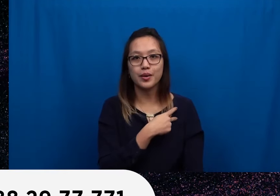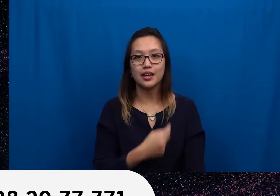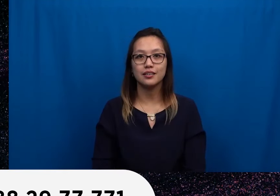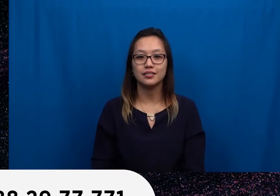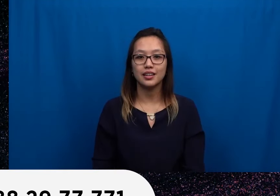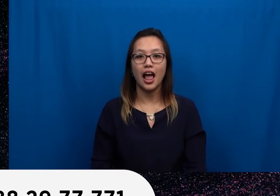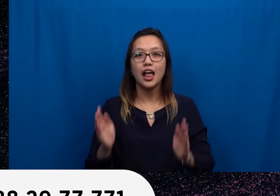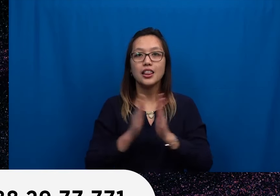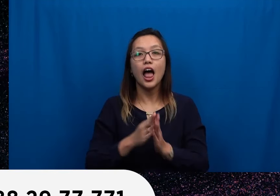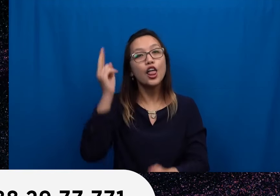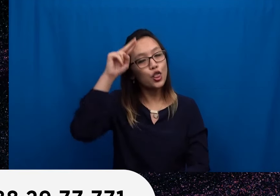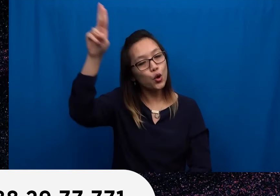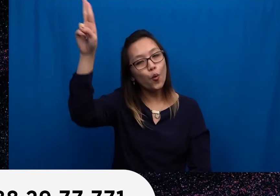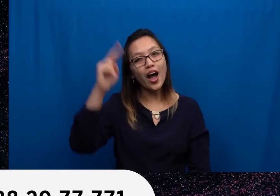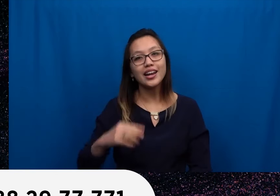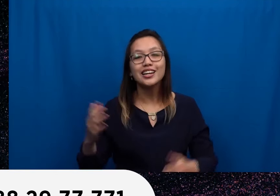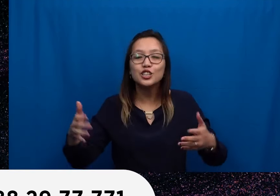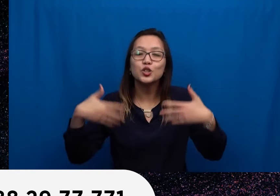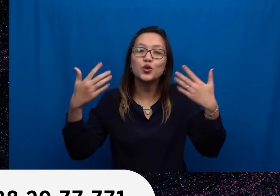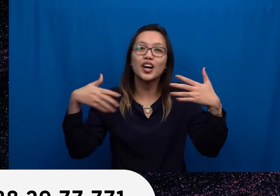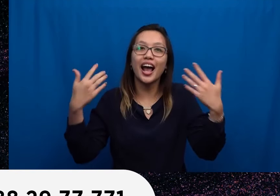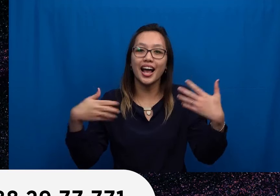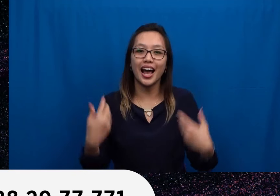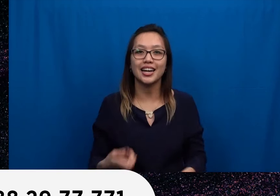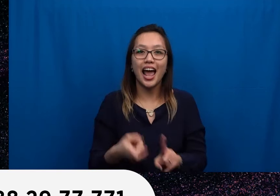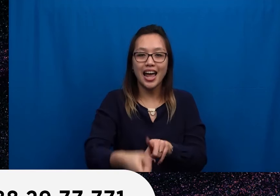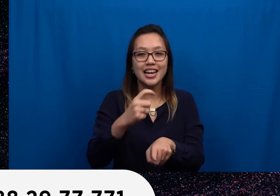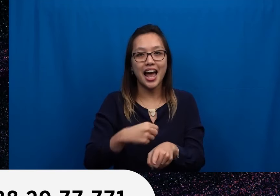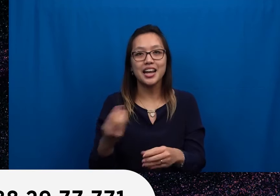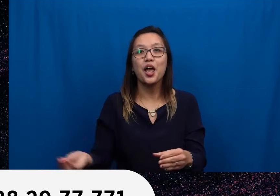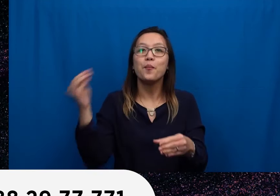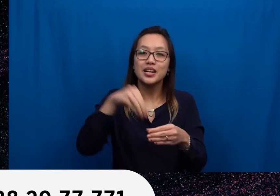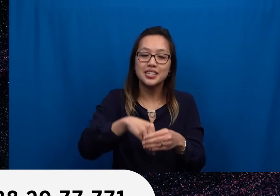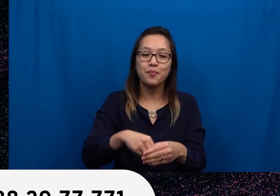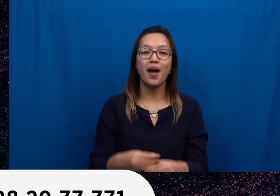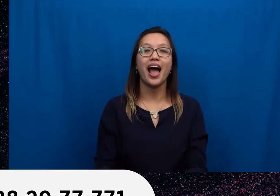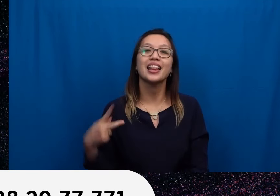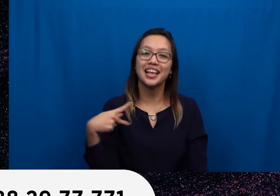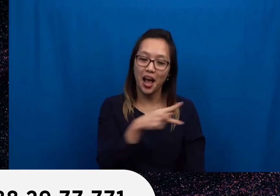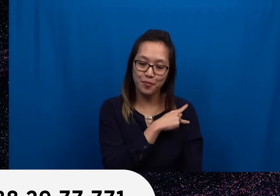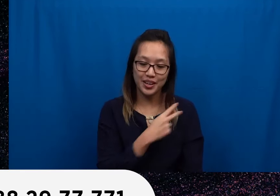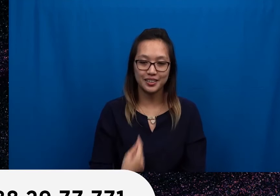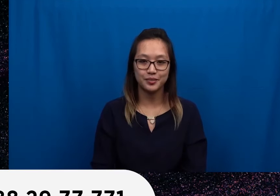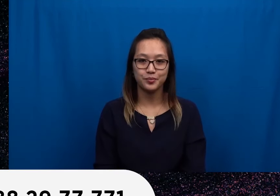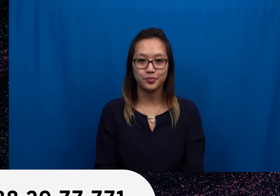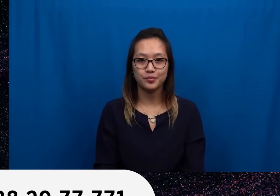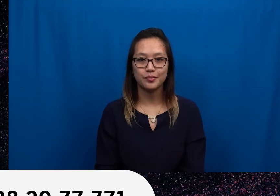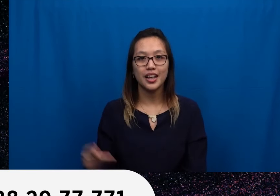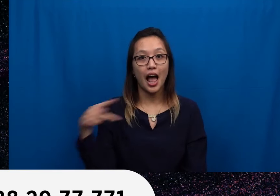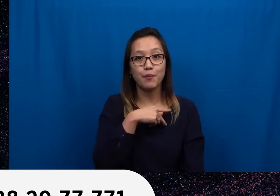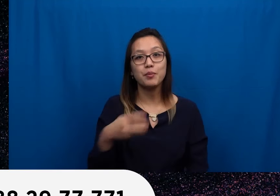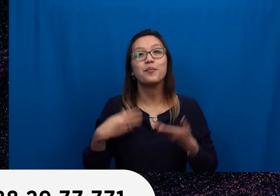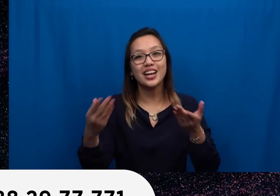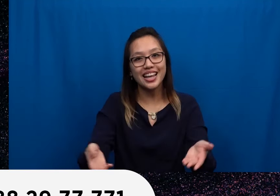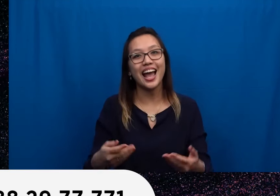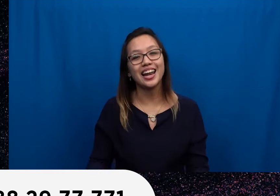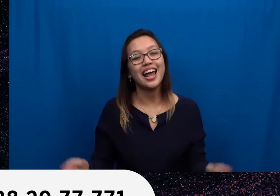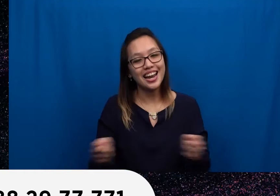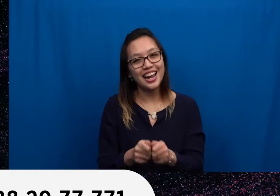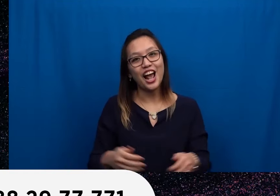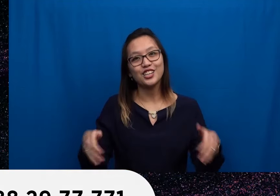setiap korban syukur kami, dengan korban penyembahan kami, dan masuk dengan persembahan ini. Kami berikan persembahan ini dengan sukacita di